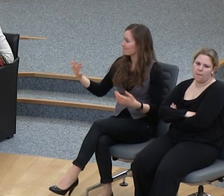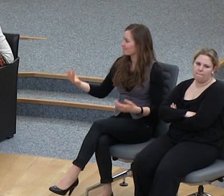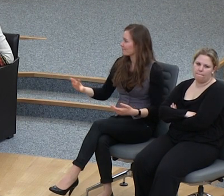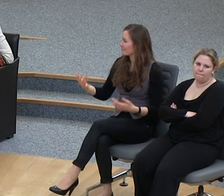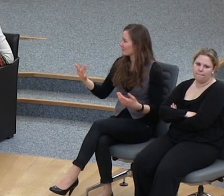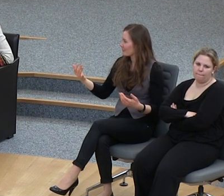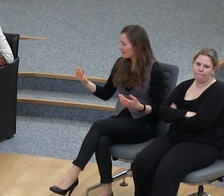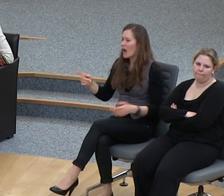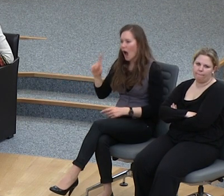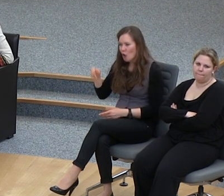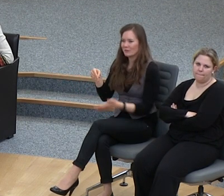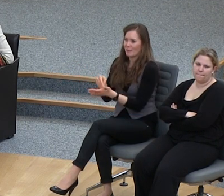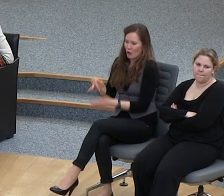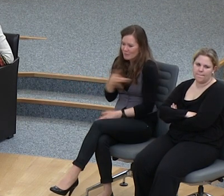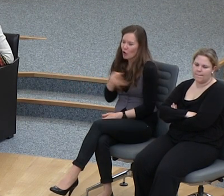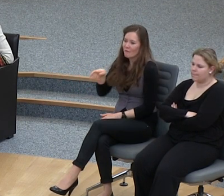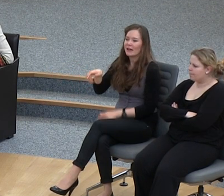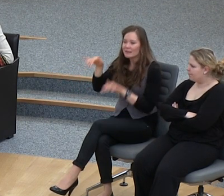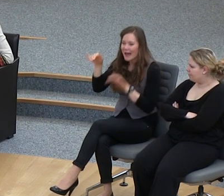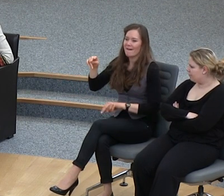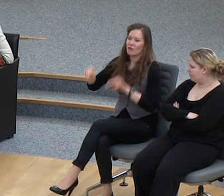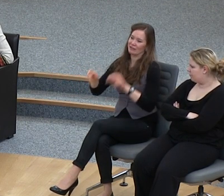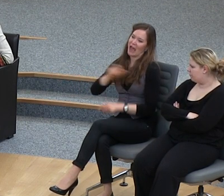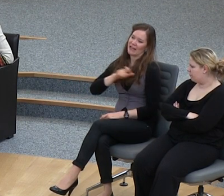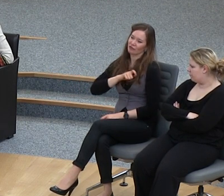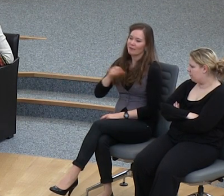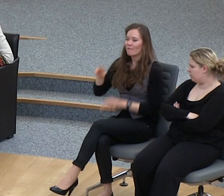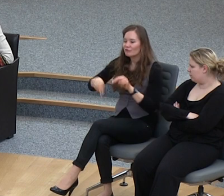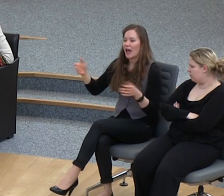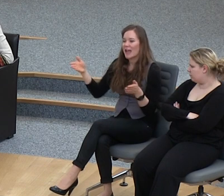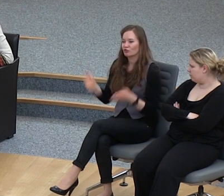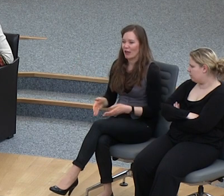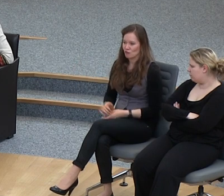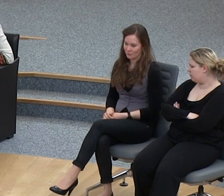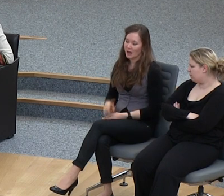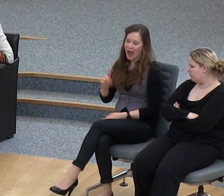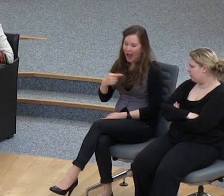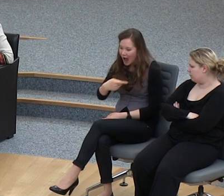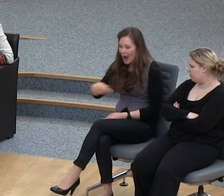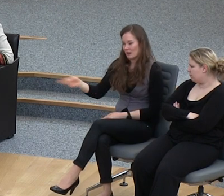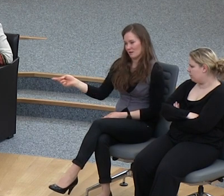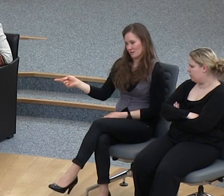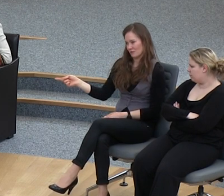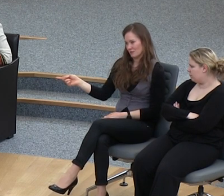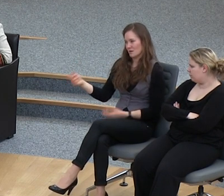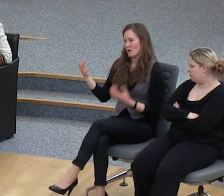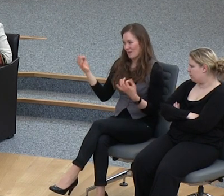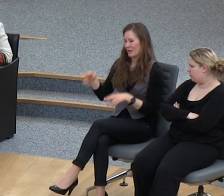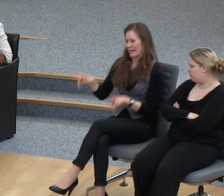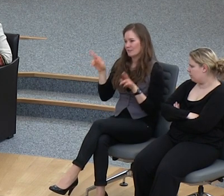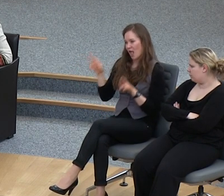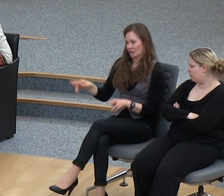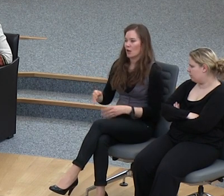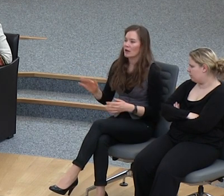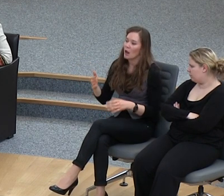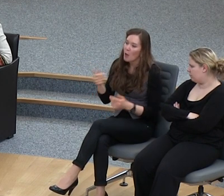die dazugehören, haben unterschiedliche Einschränkungen. Und sie verdienen alle den geeigneten Respekt, egal